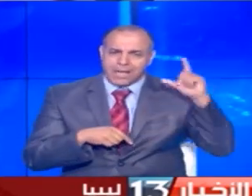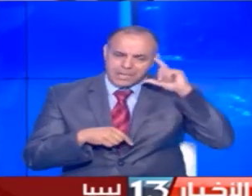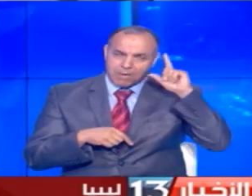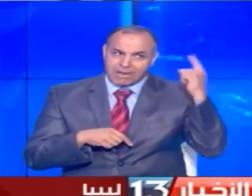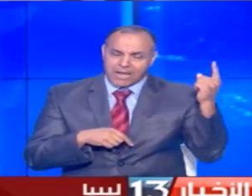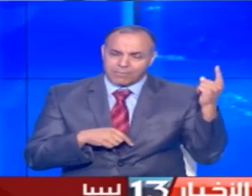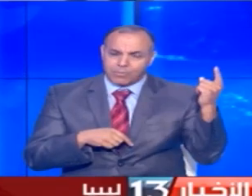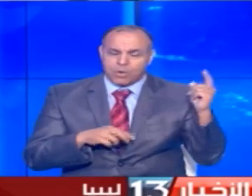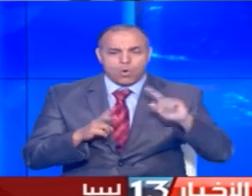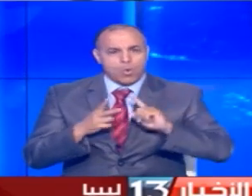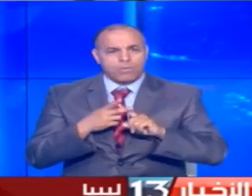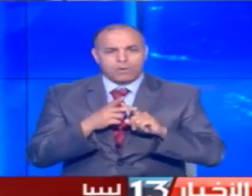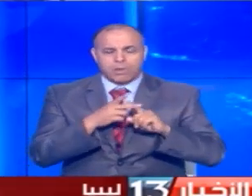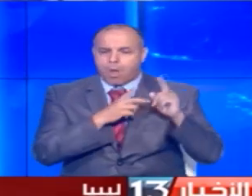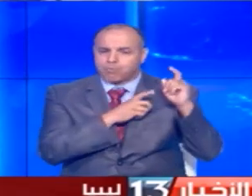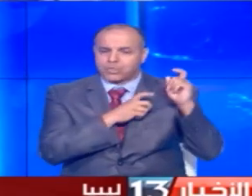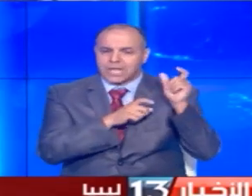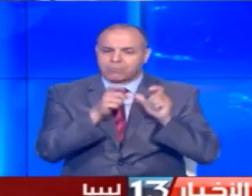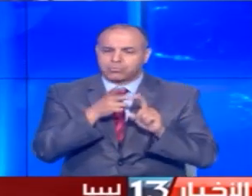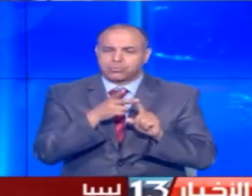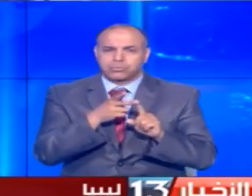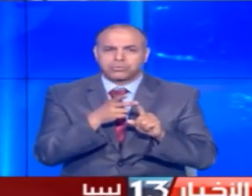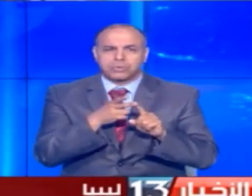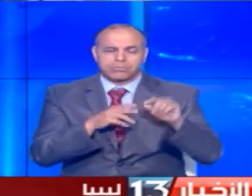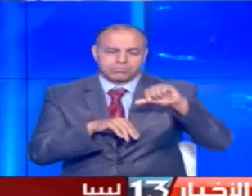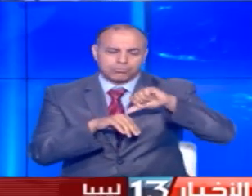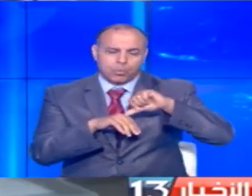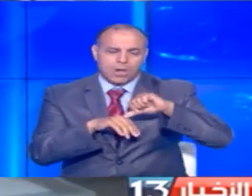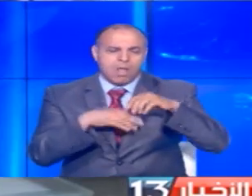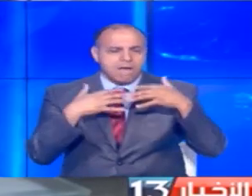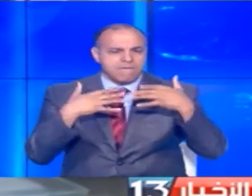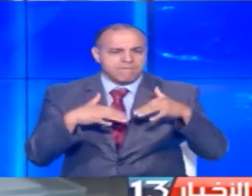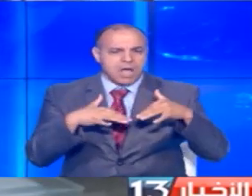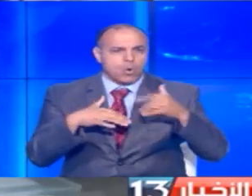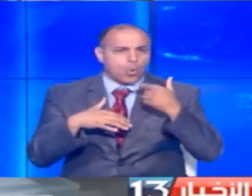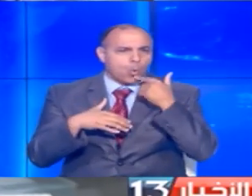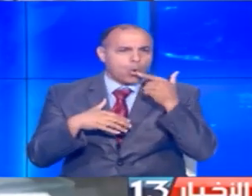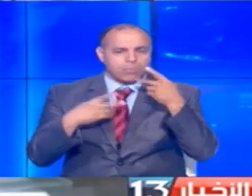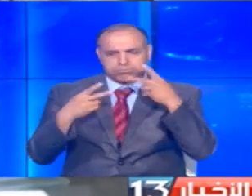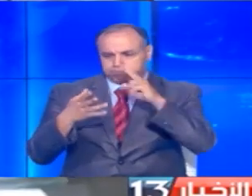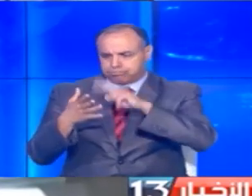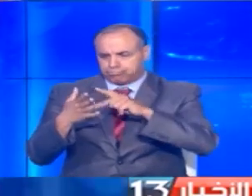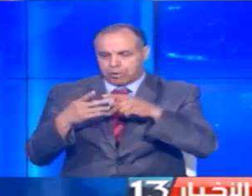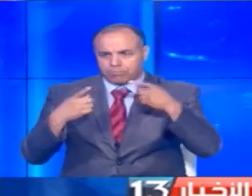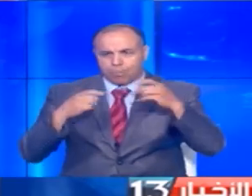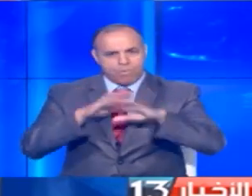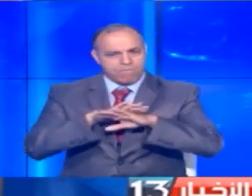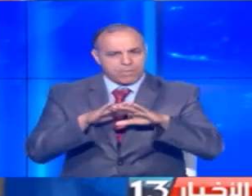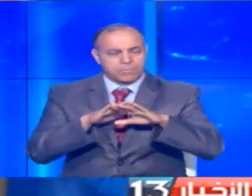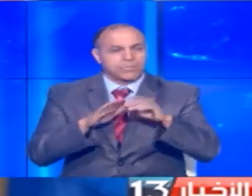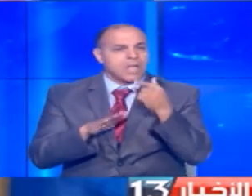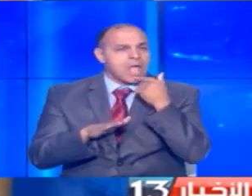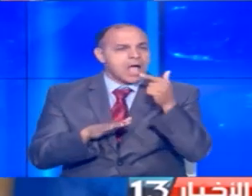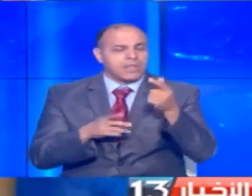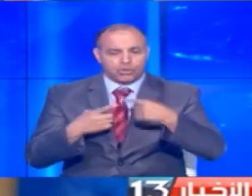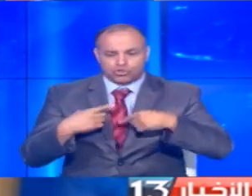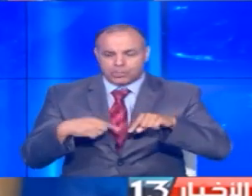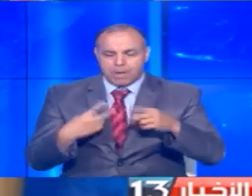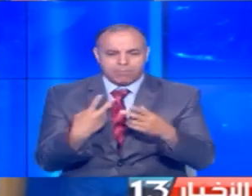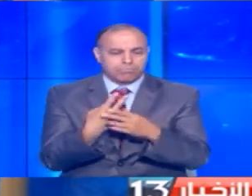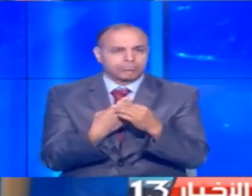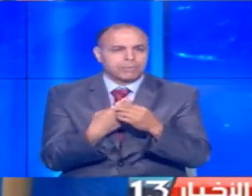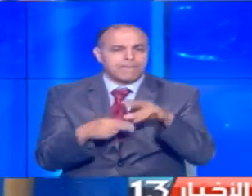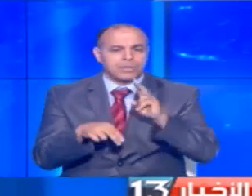دوليا وعناصر مسلحة من مدينة ترهونة، انتهت بإعلان اتفاق لوقف إطلاق النار عقب اجتماع